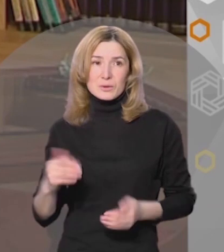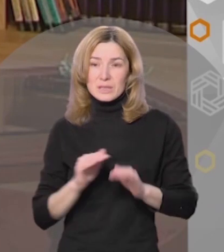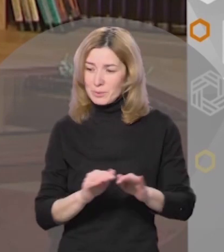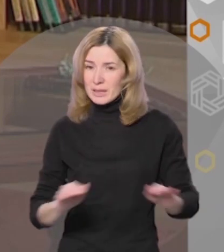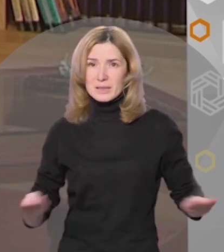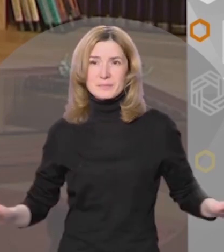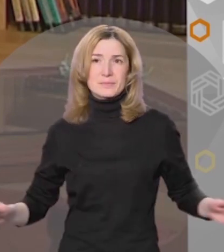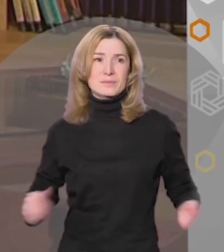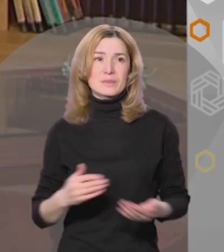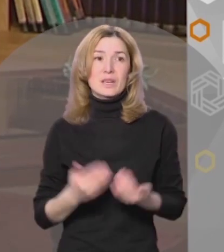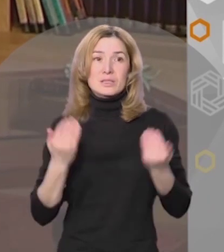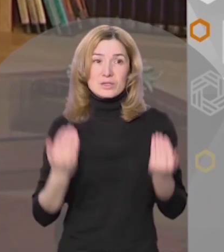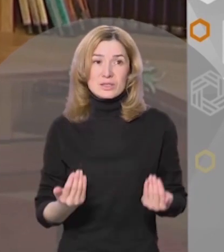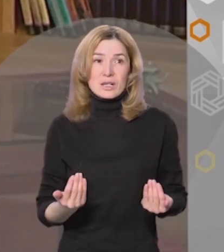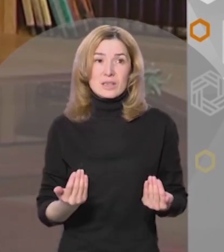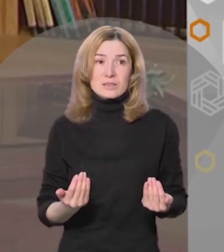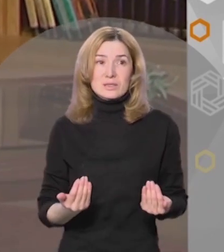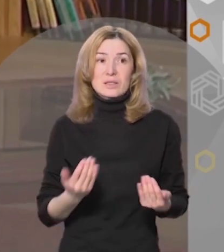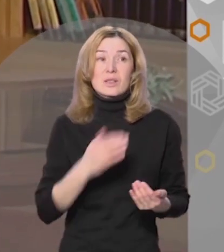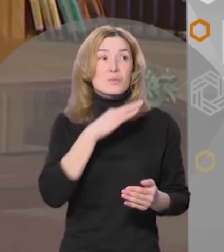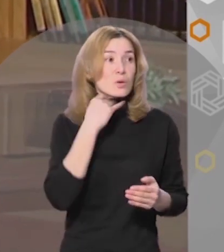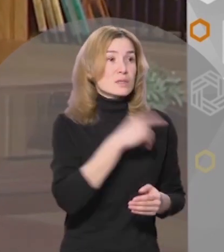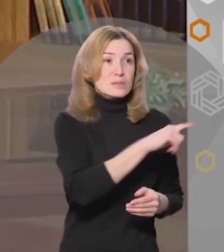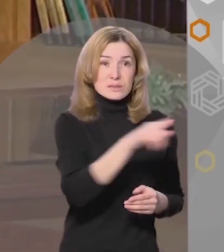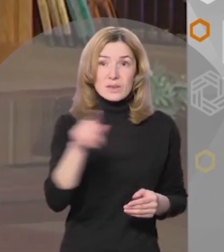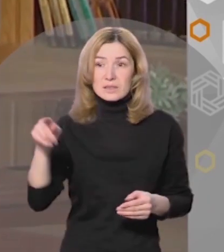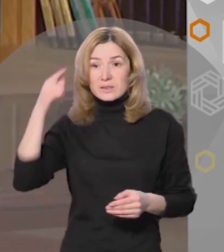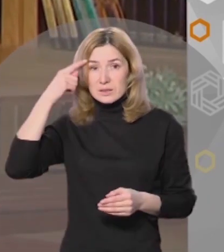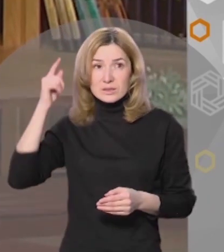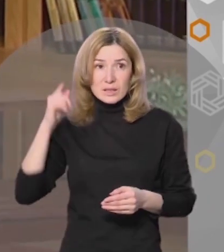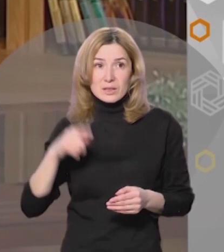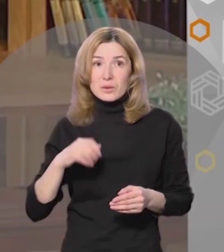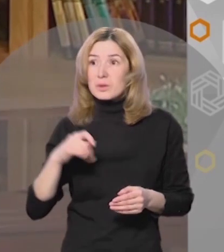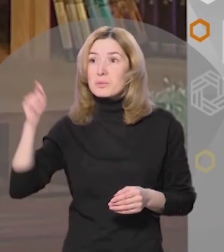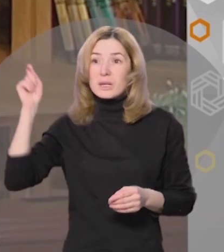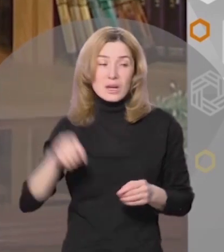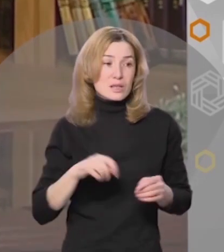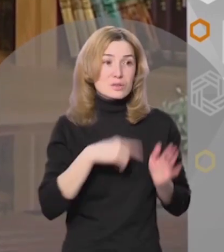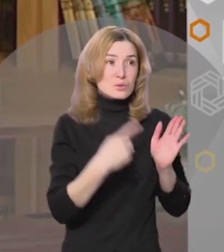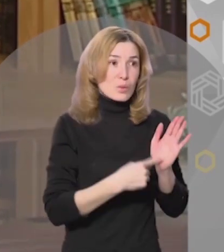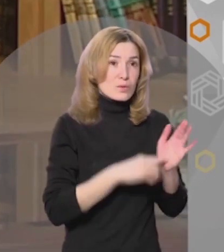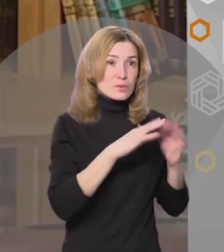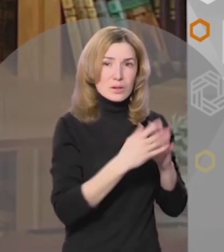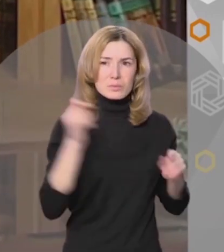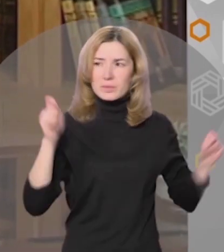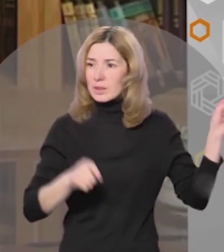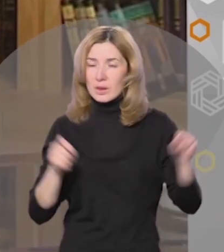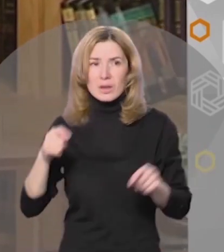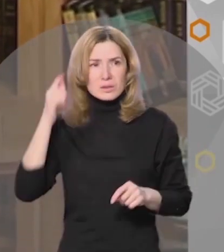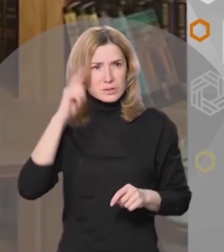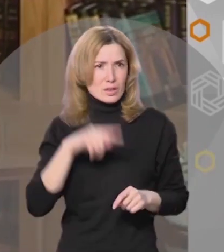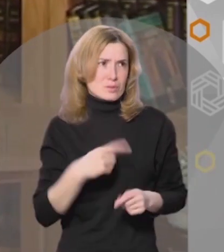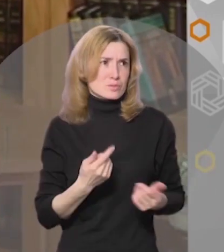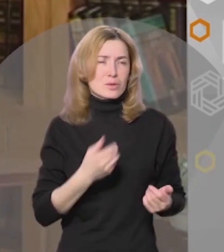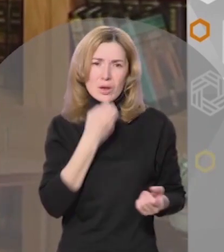Здравствуйте, ребята! Сейчас лето, и многие из вас, наверное, переехали из города в деревню. Там, конечно, хорошо.